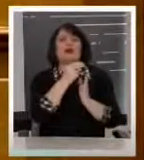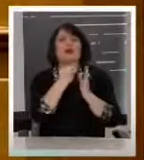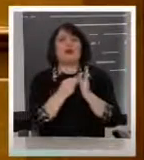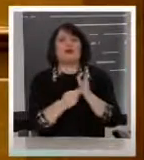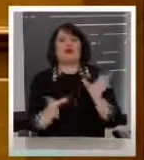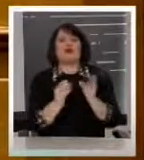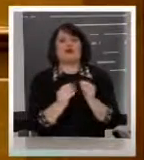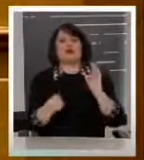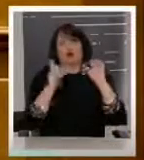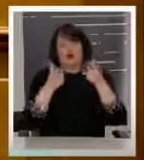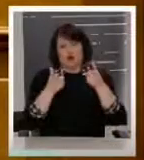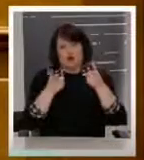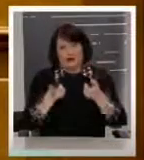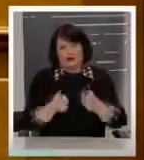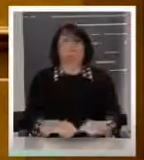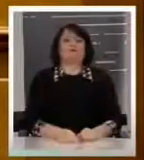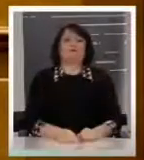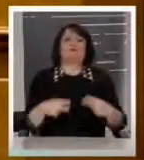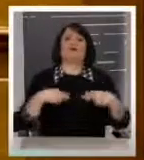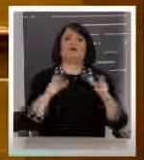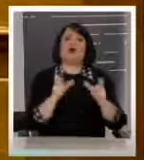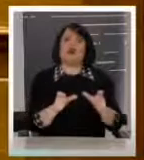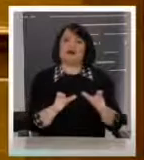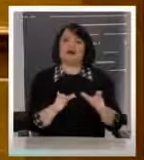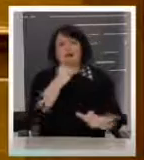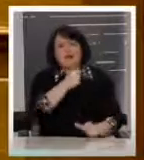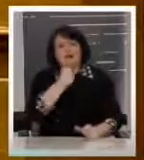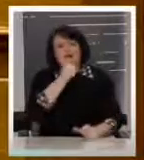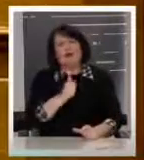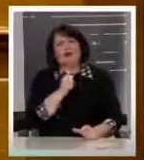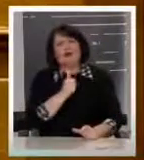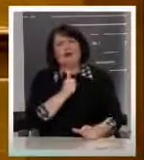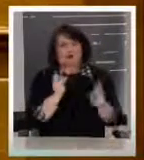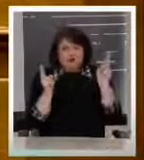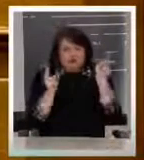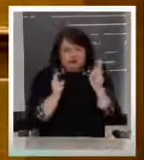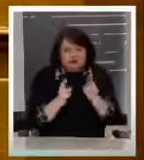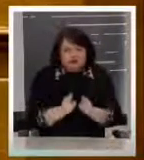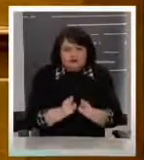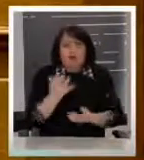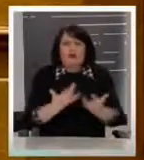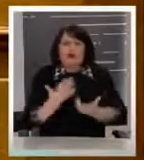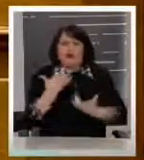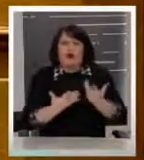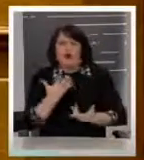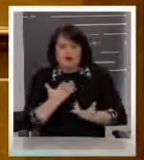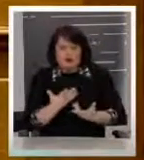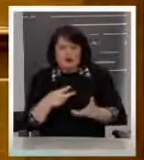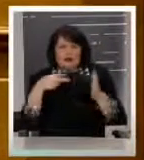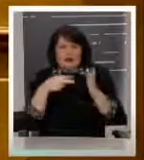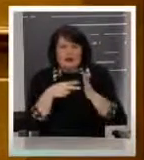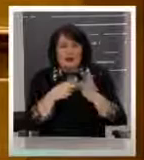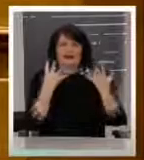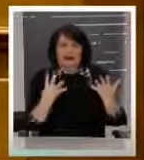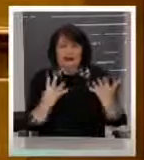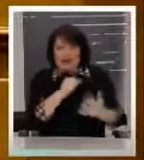Δημοκρατίας. Είναι πονεμένο το Υπουργείο Εθνικής Άμυνας από τις εξωπραγματικές μειώσεις του προϋπολογισμού, οι οποίες για το διάστημα του